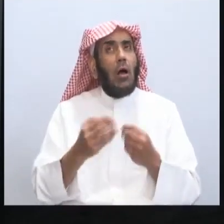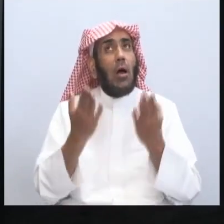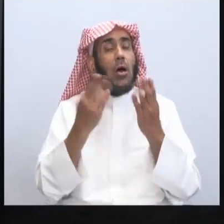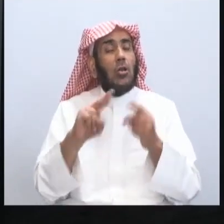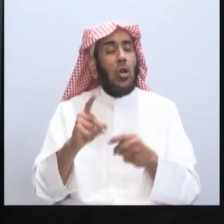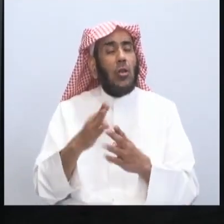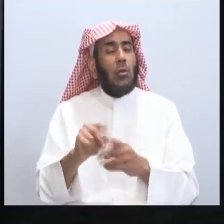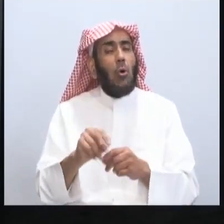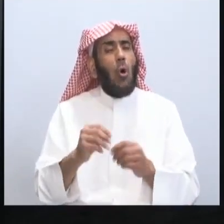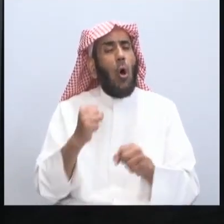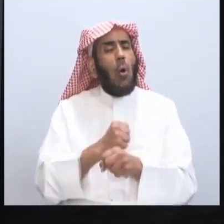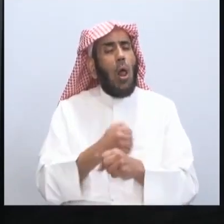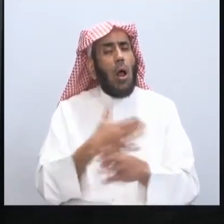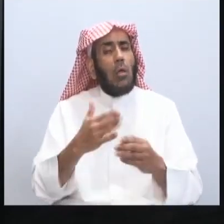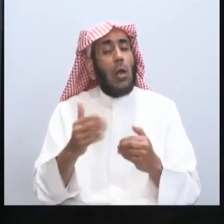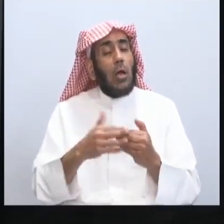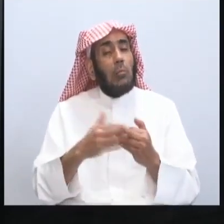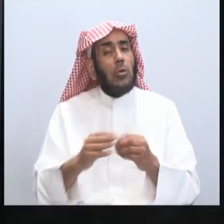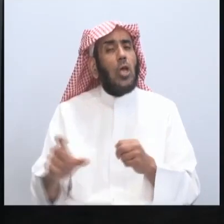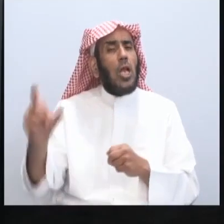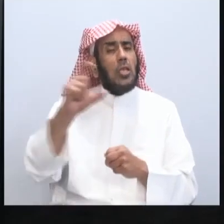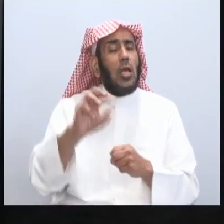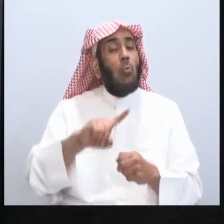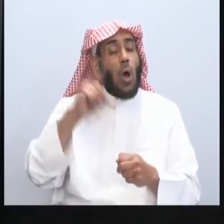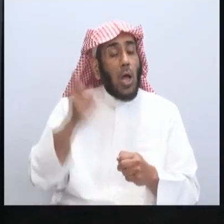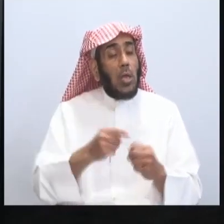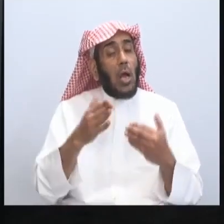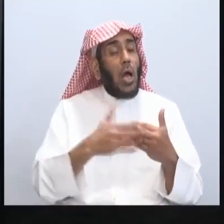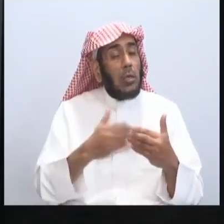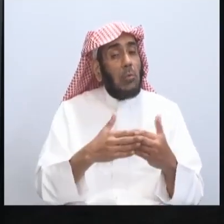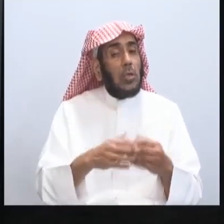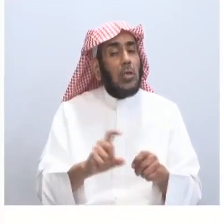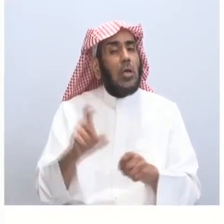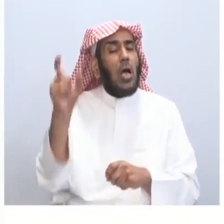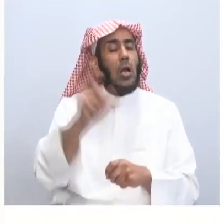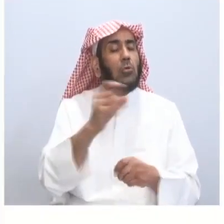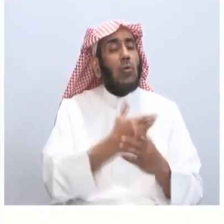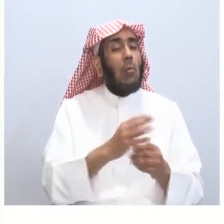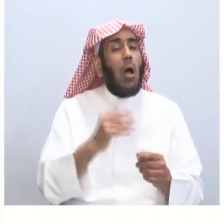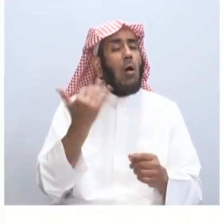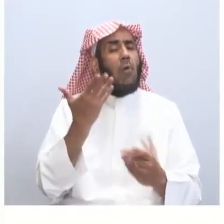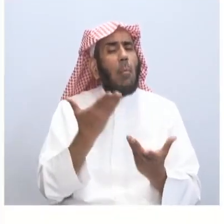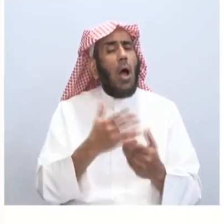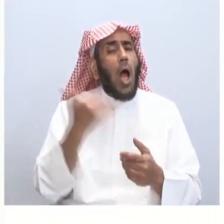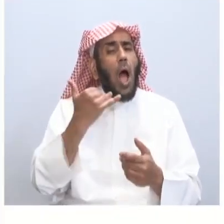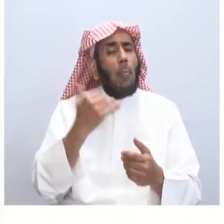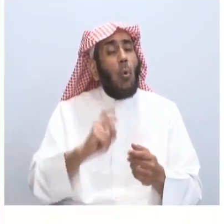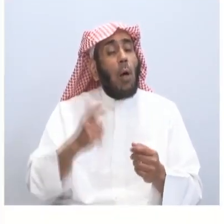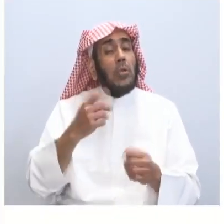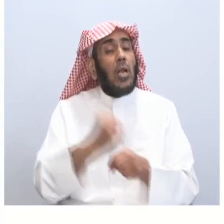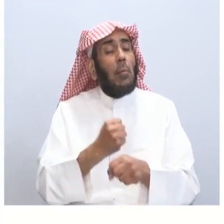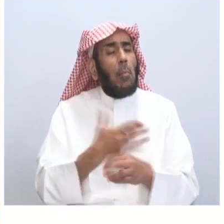اعمالا كثيره خدمت الاسلام والمسلمين ومن اهم فما ابرز تلك